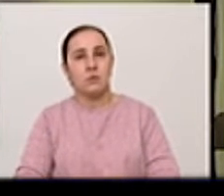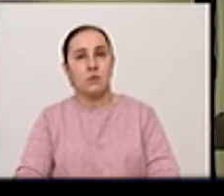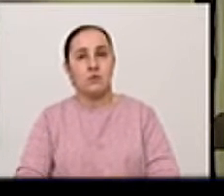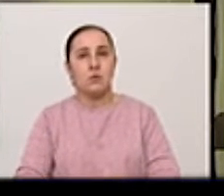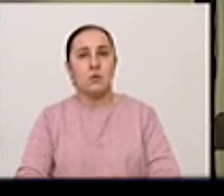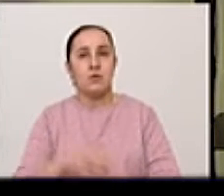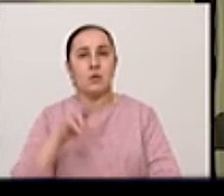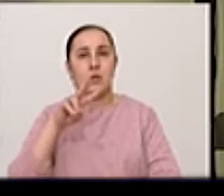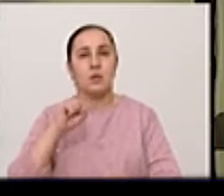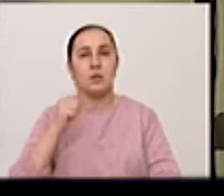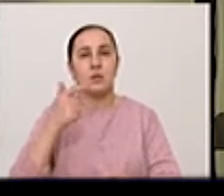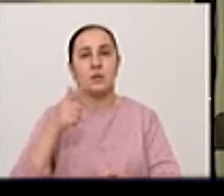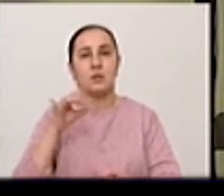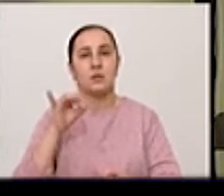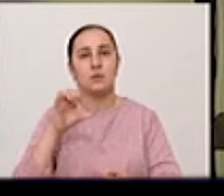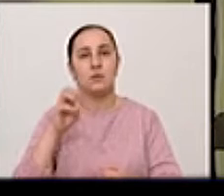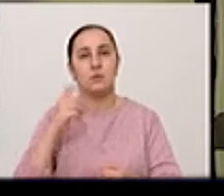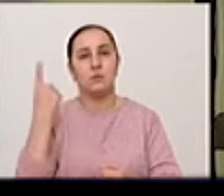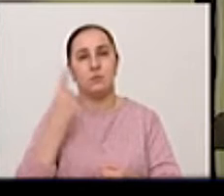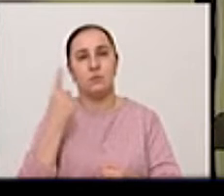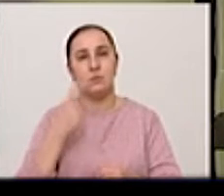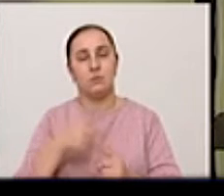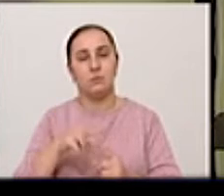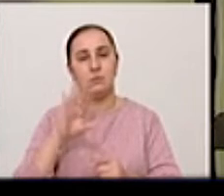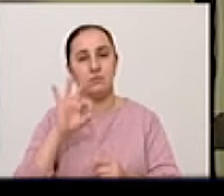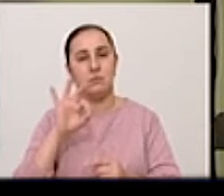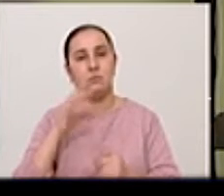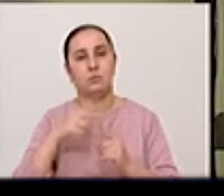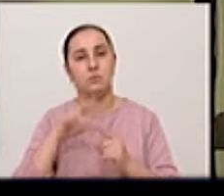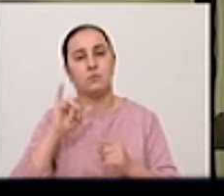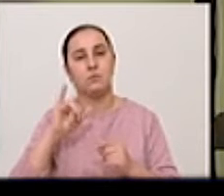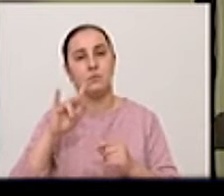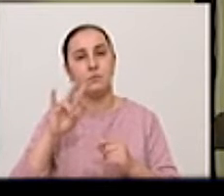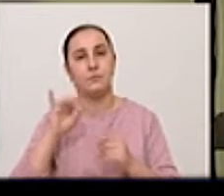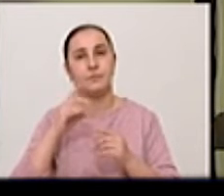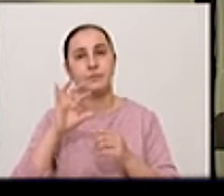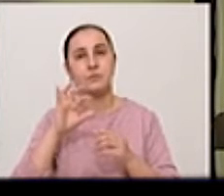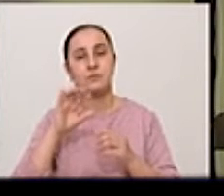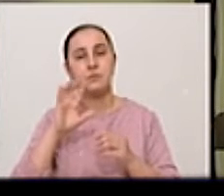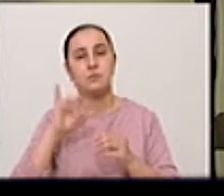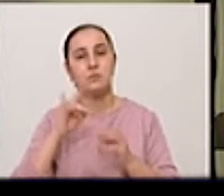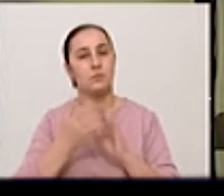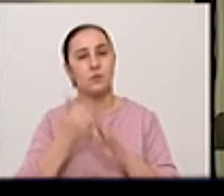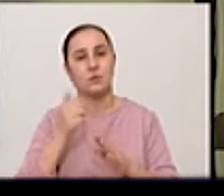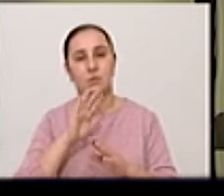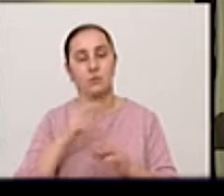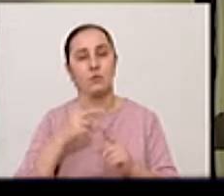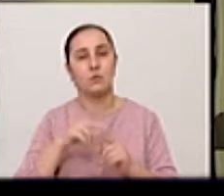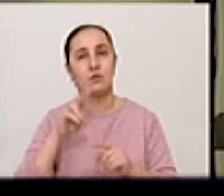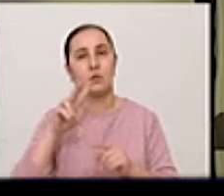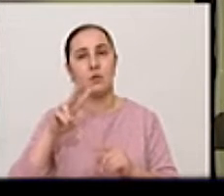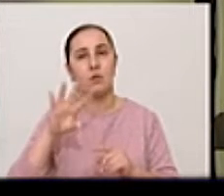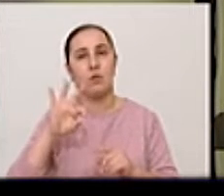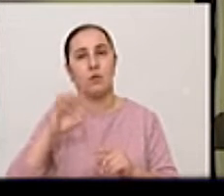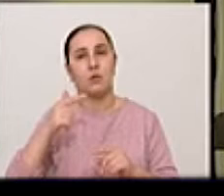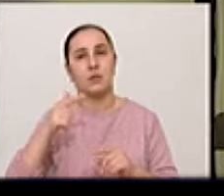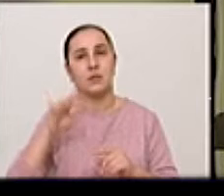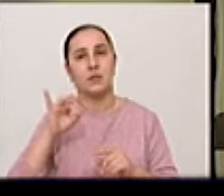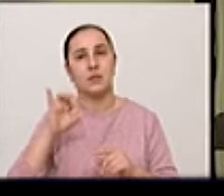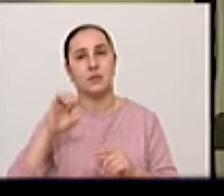logistika so'zida birinchi bo'g'inimiz o unlisi. Lekin o unlisi urg'uni olmayotganligi uchun logistika